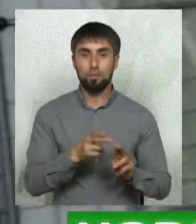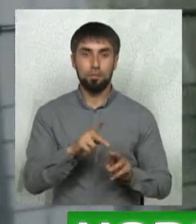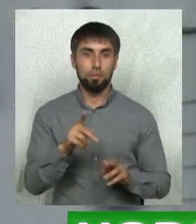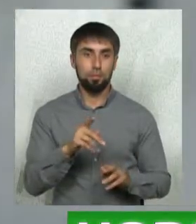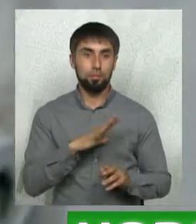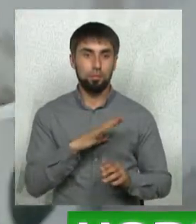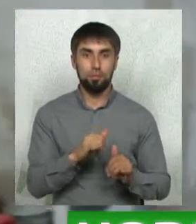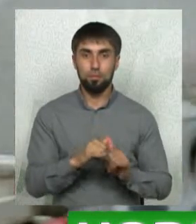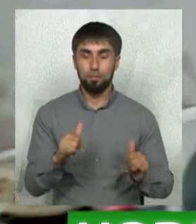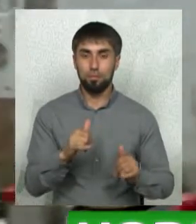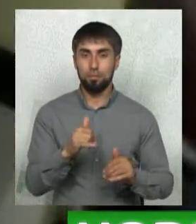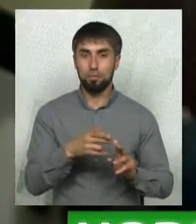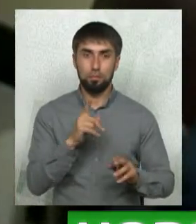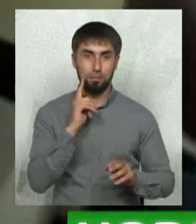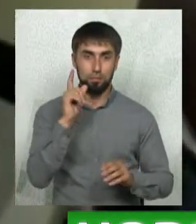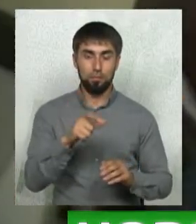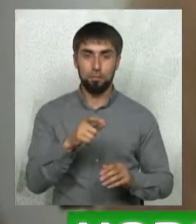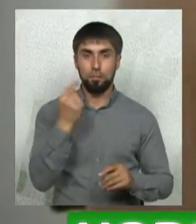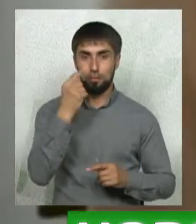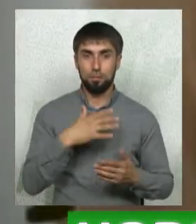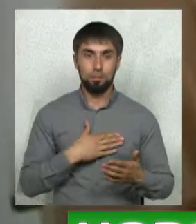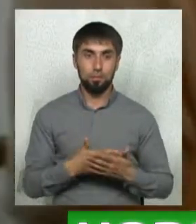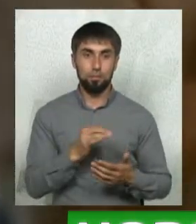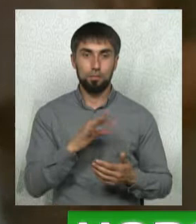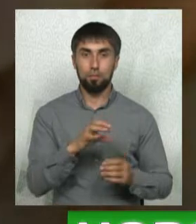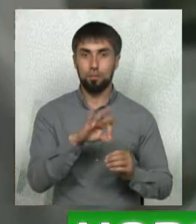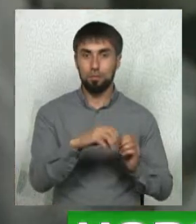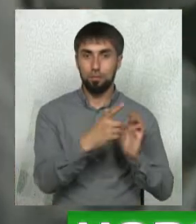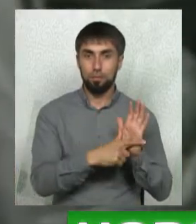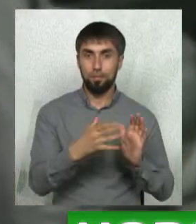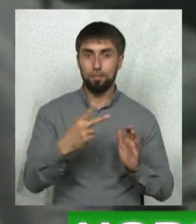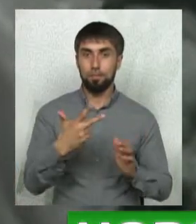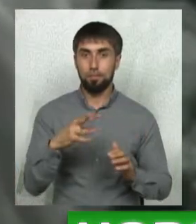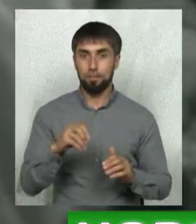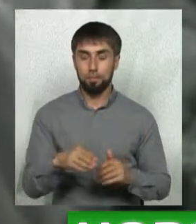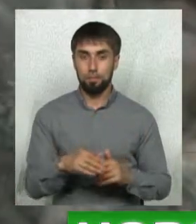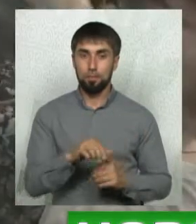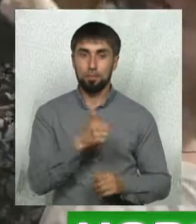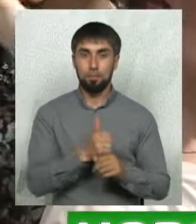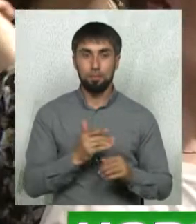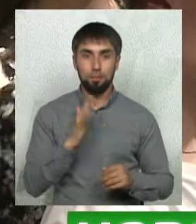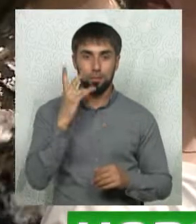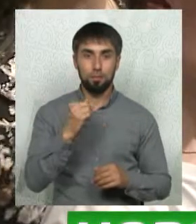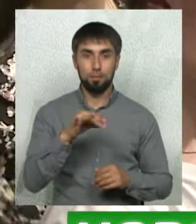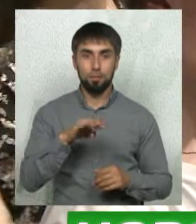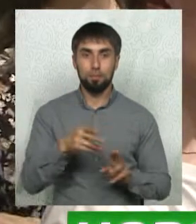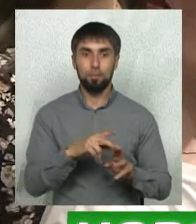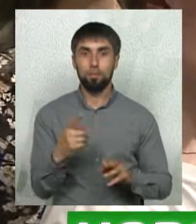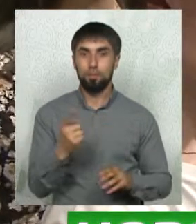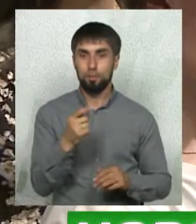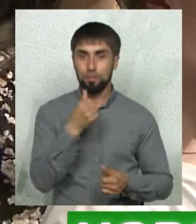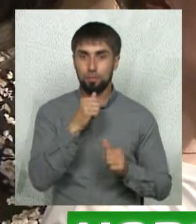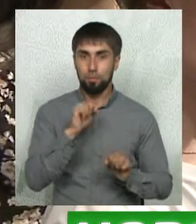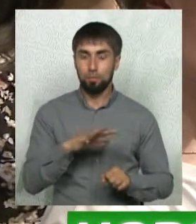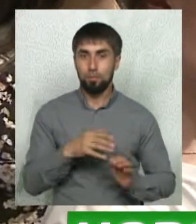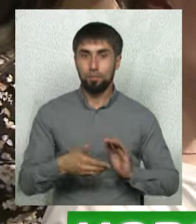омолаживается. Средний возраст потребителей психоактивных веществ от 17 до 35 лет. Главная мысль на тренинге – даже первая проба